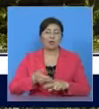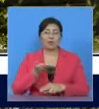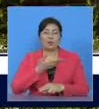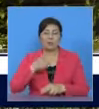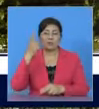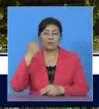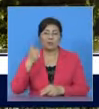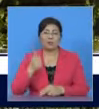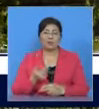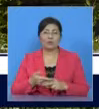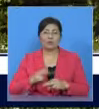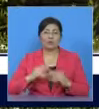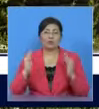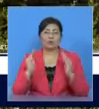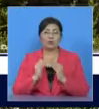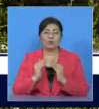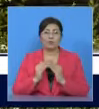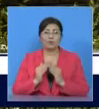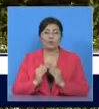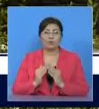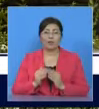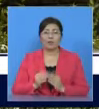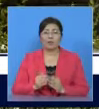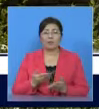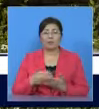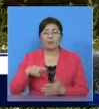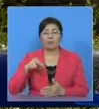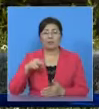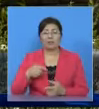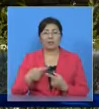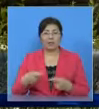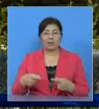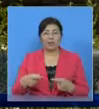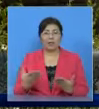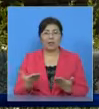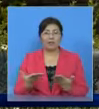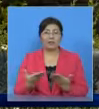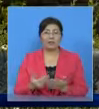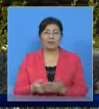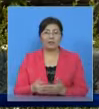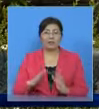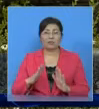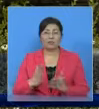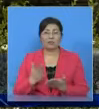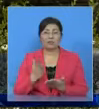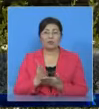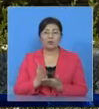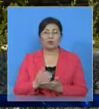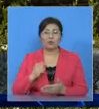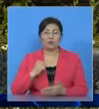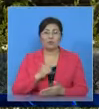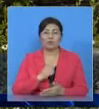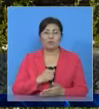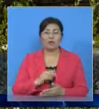отырамыз. Осы үйде мысалға деген подъезде не болып жатқан, әрбір үйде мысалға бізде өзіміздің группамыз